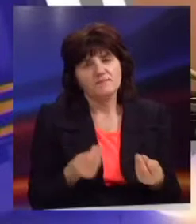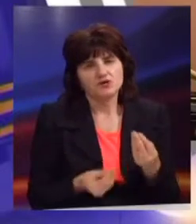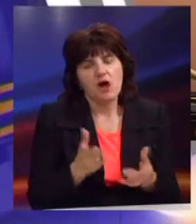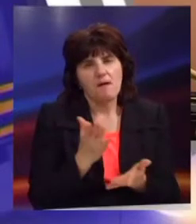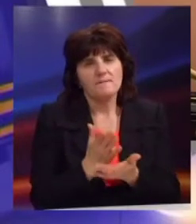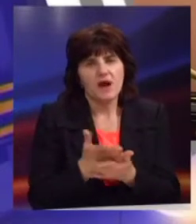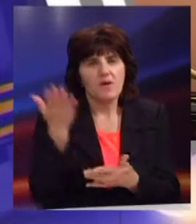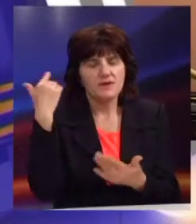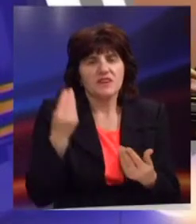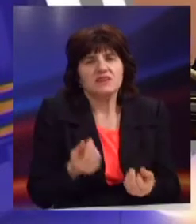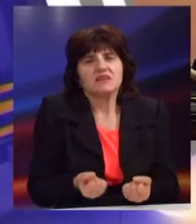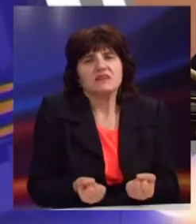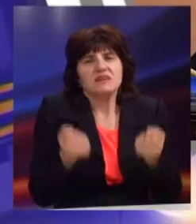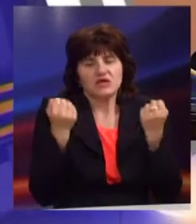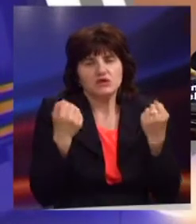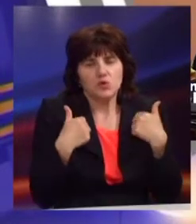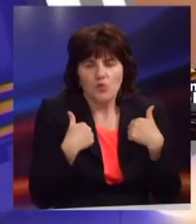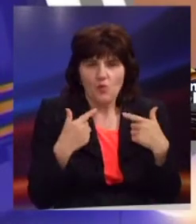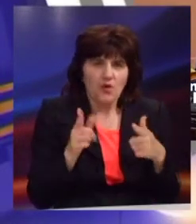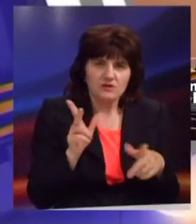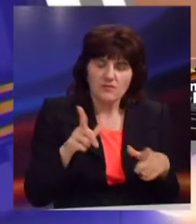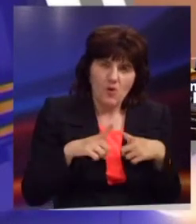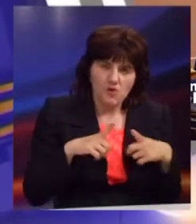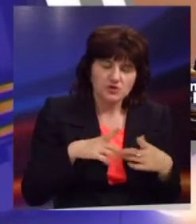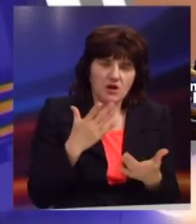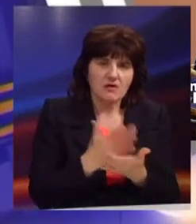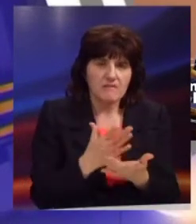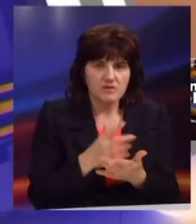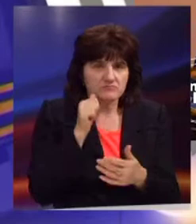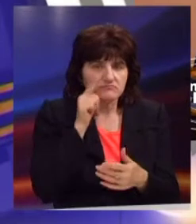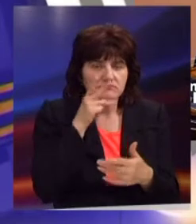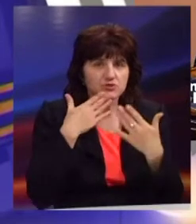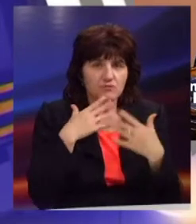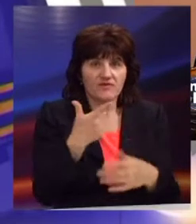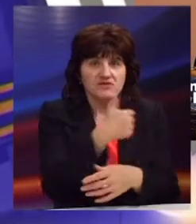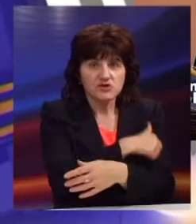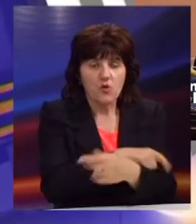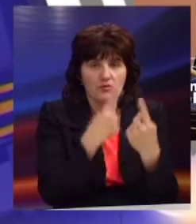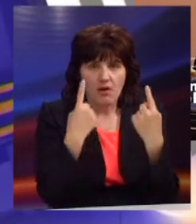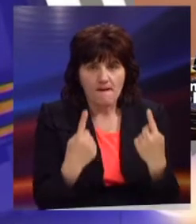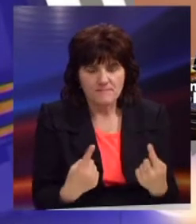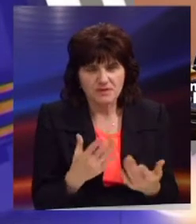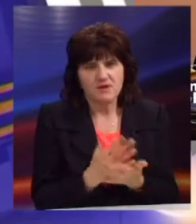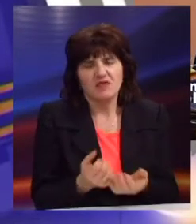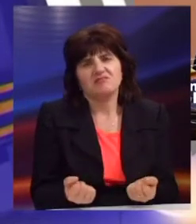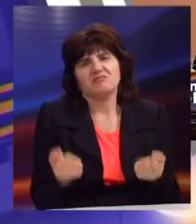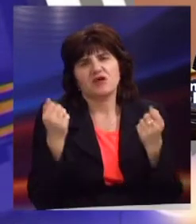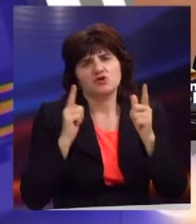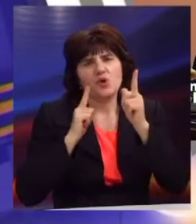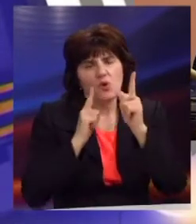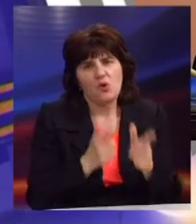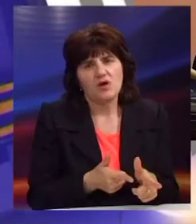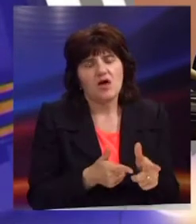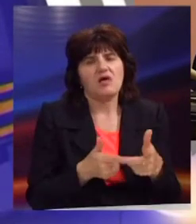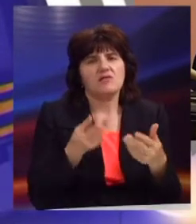kako je bilo teško, kako nisam ni sam očekivao da ćemo slaviti 20 godina. Krenuli smo u najtežem periodu, ratnih